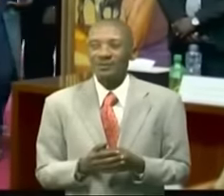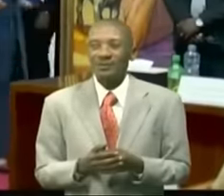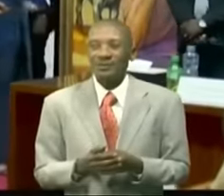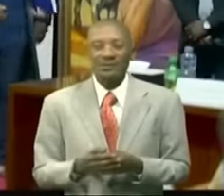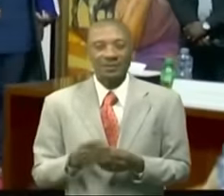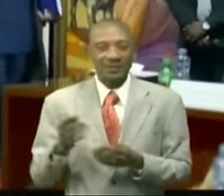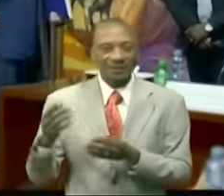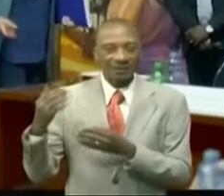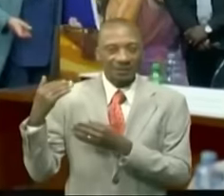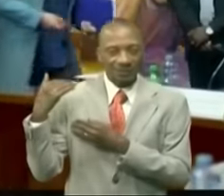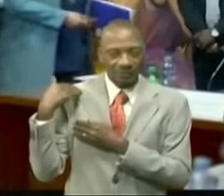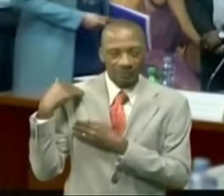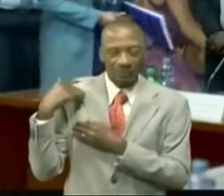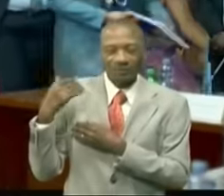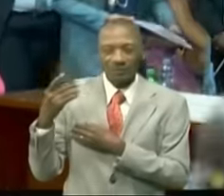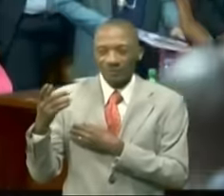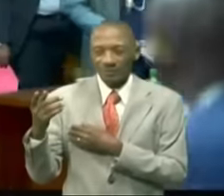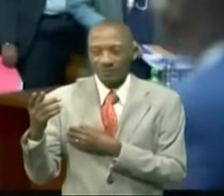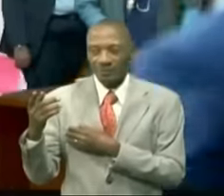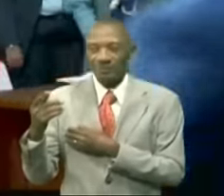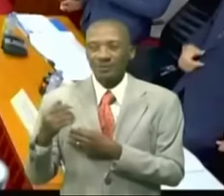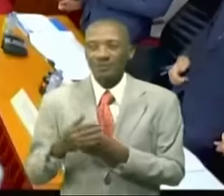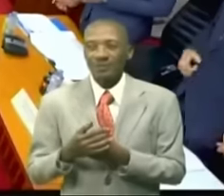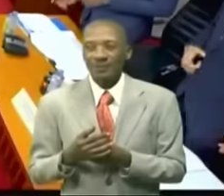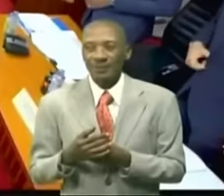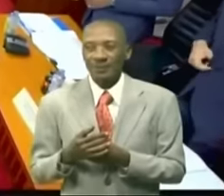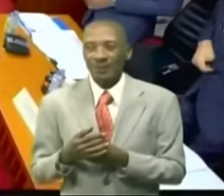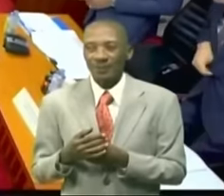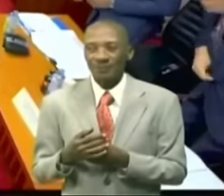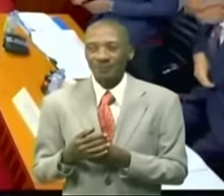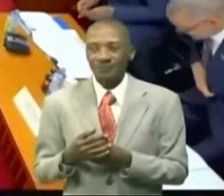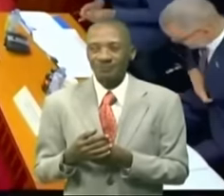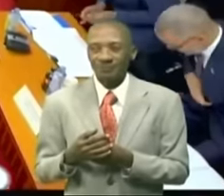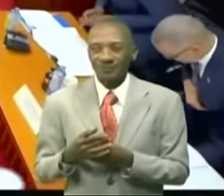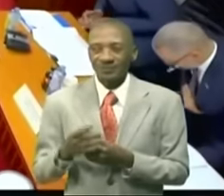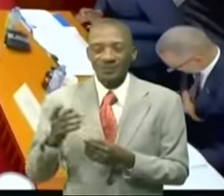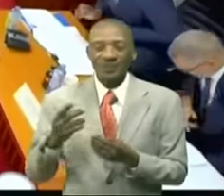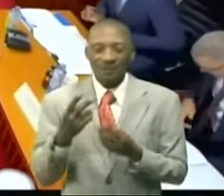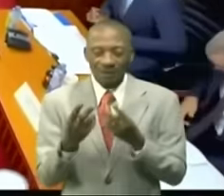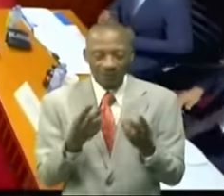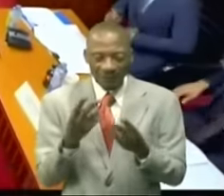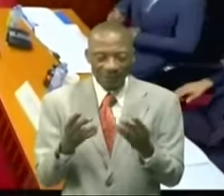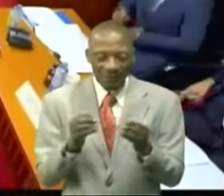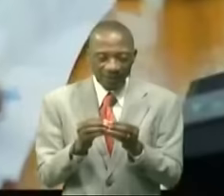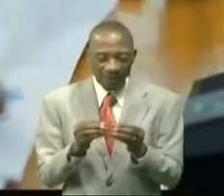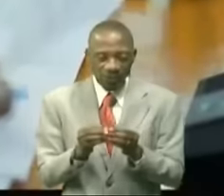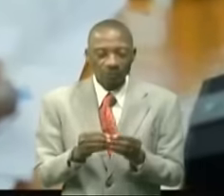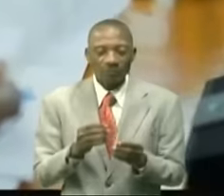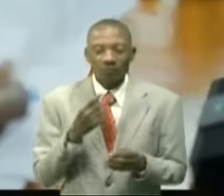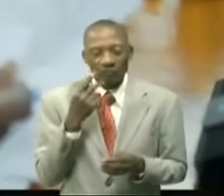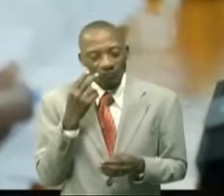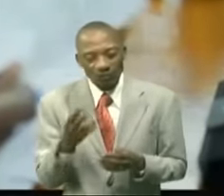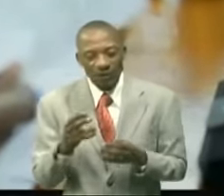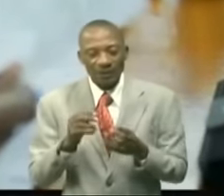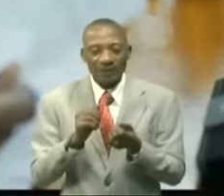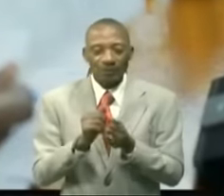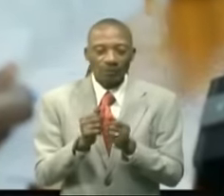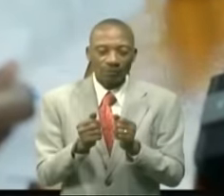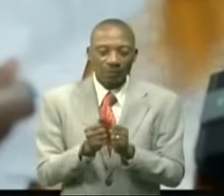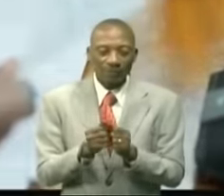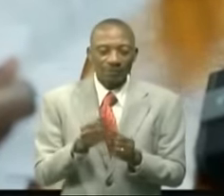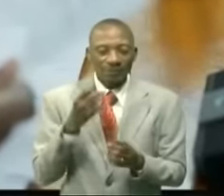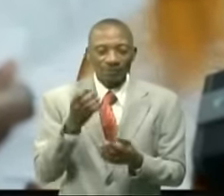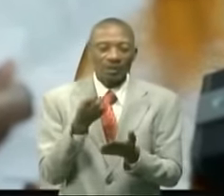Autour de la chef du gouvernement Judith Suminwa-Tuluka, le comité de conjoncture économique a également examiné la question relative à